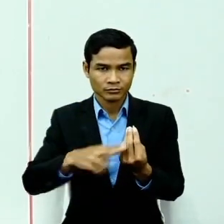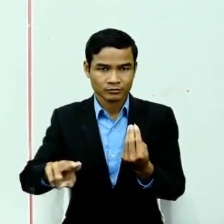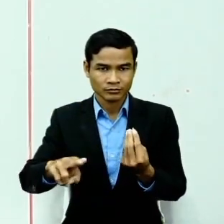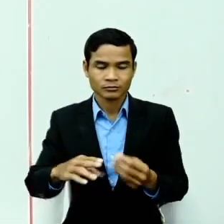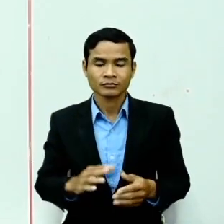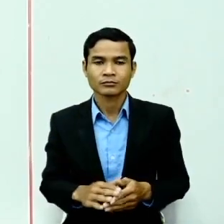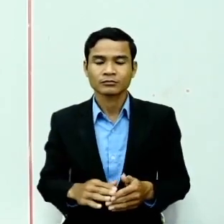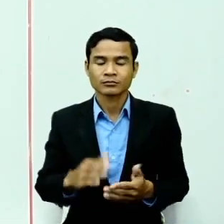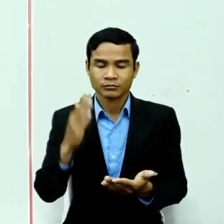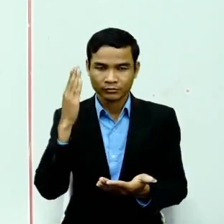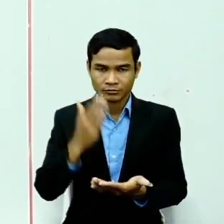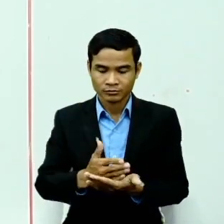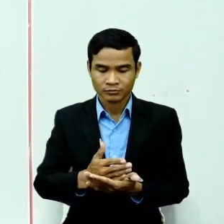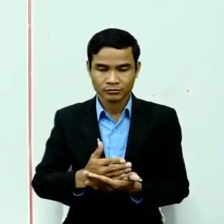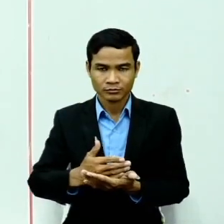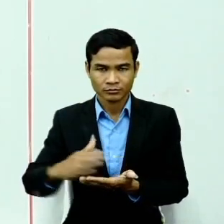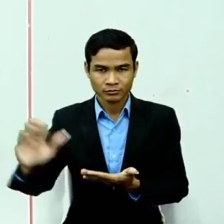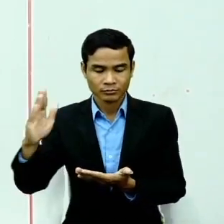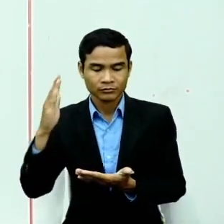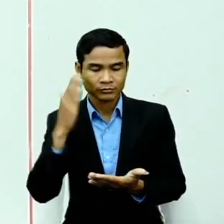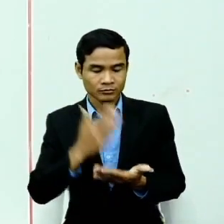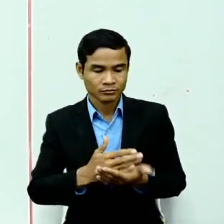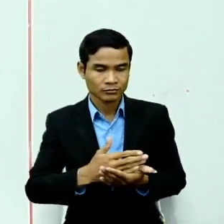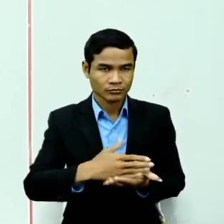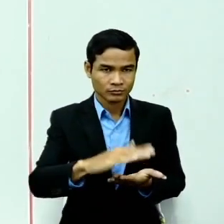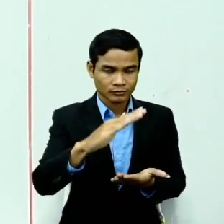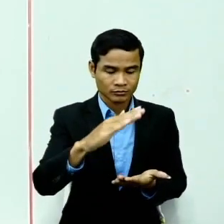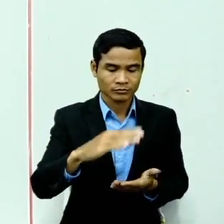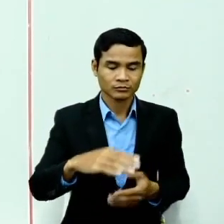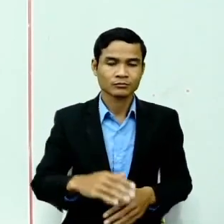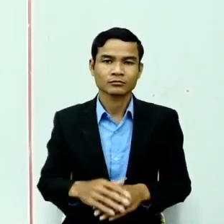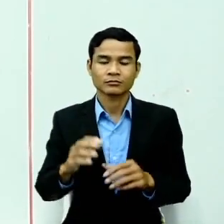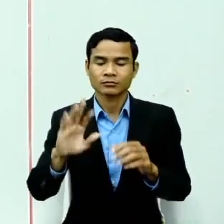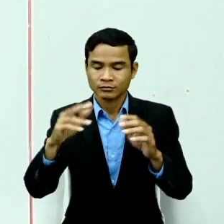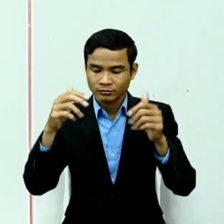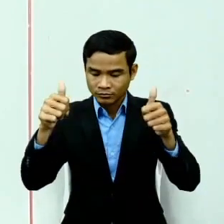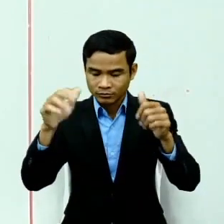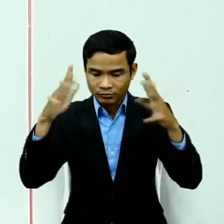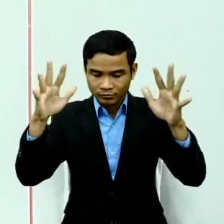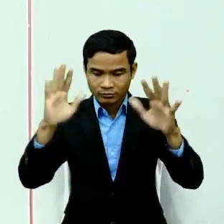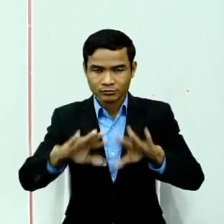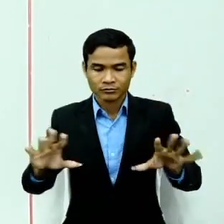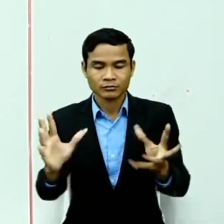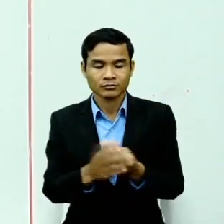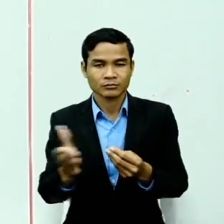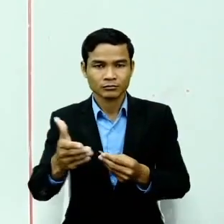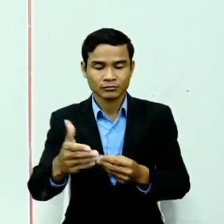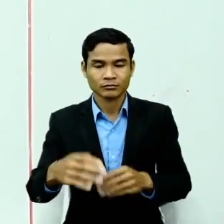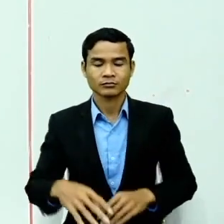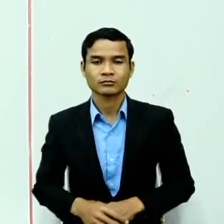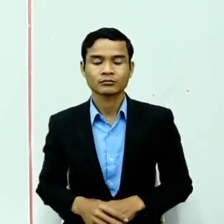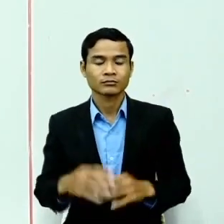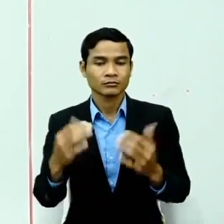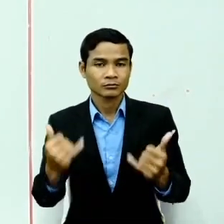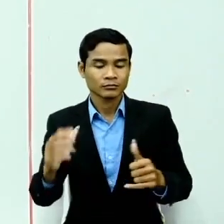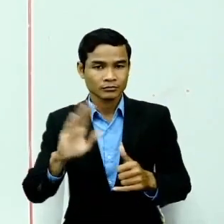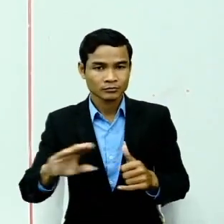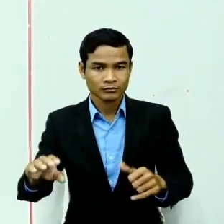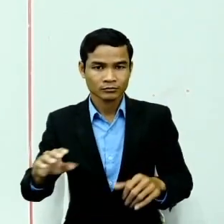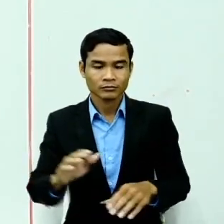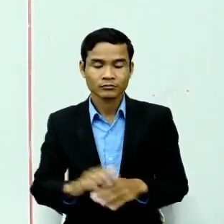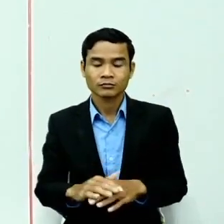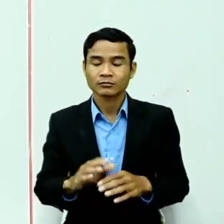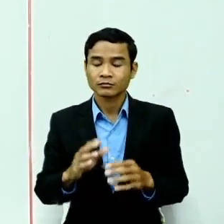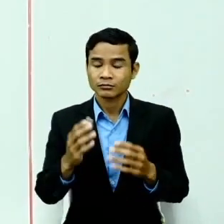cầm chát cầm chai chà lò na con lò na chai lấy con tặng ạc nhé chai